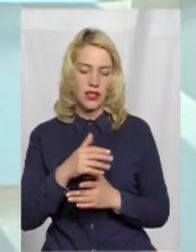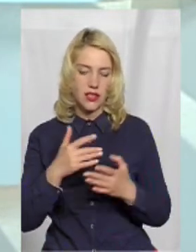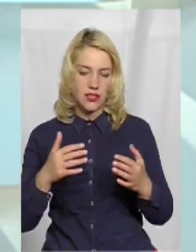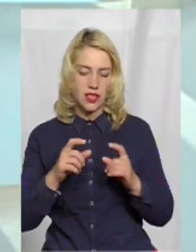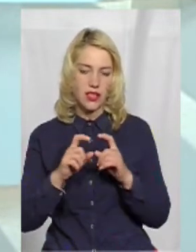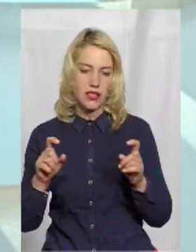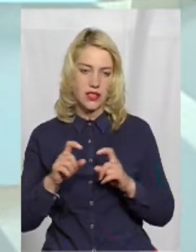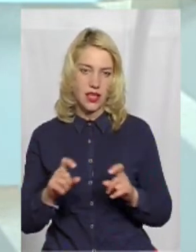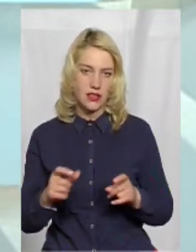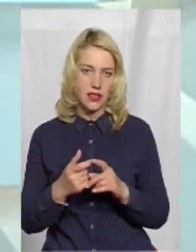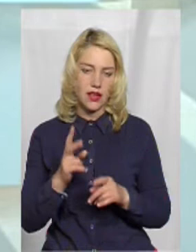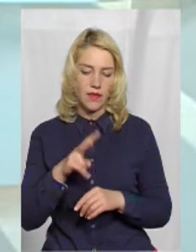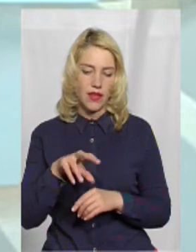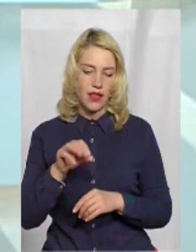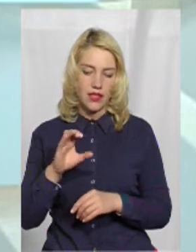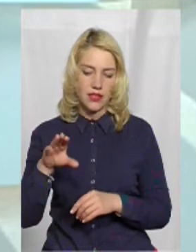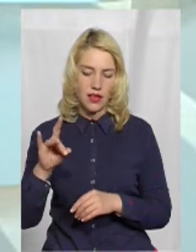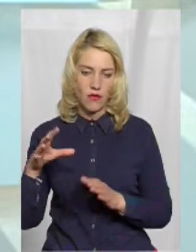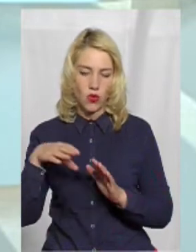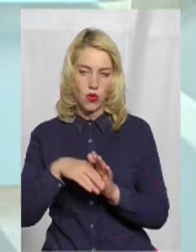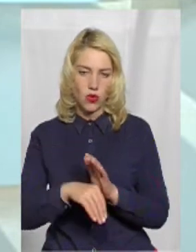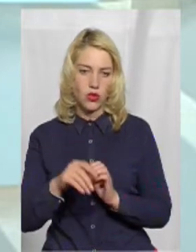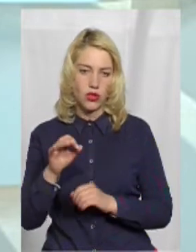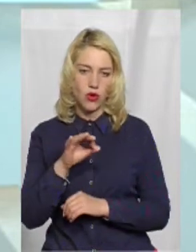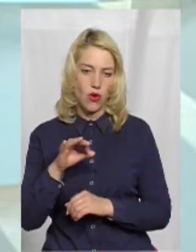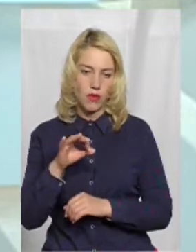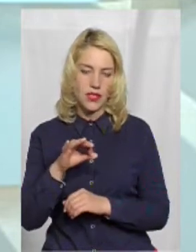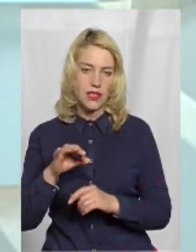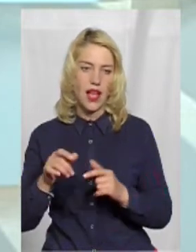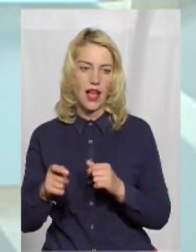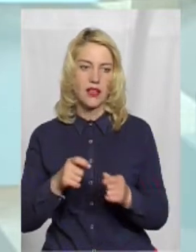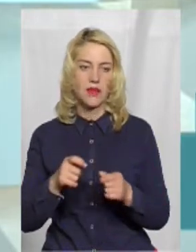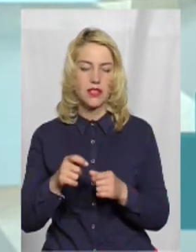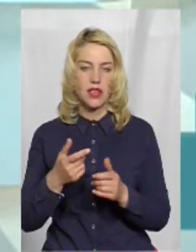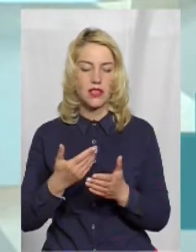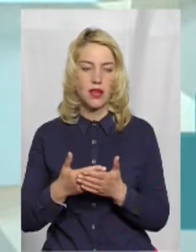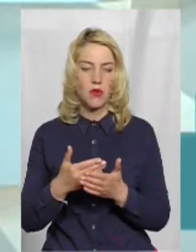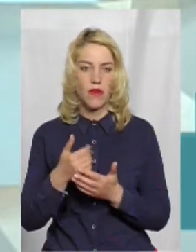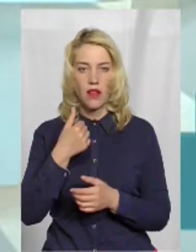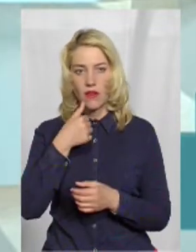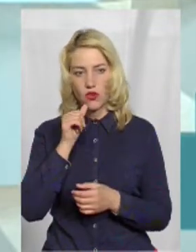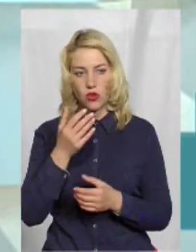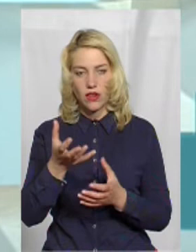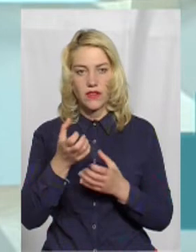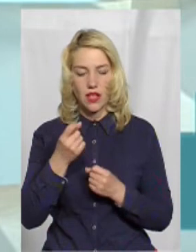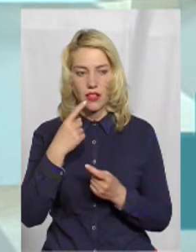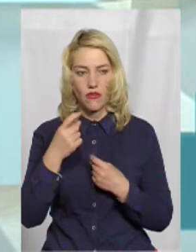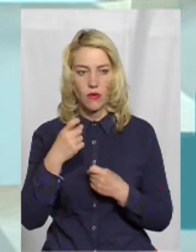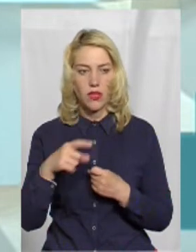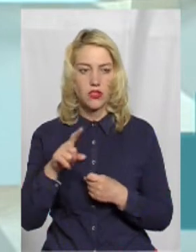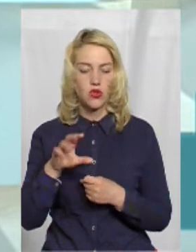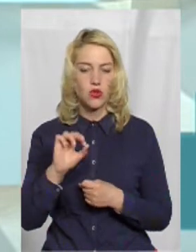Скажімо, кластер входить обласна адміністрація наша. Ми також зараз взяли буквально вчора інформацію